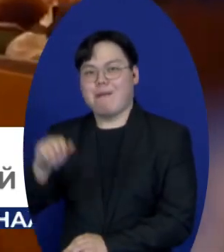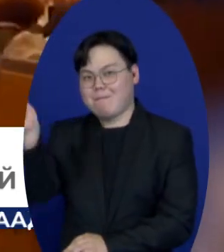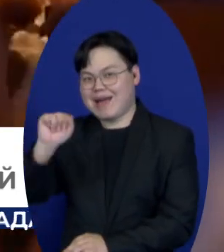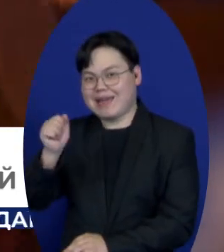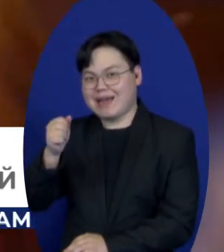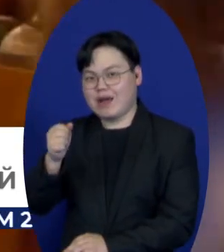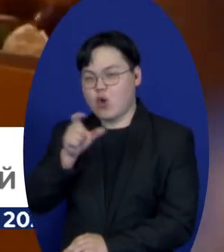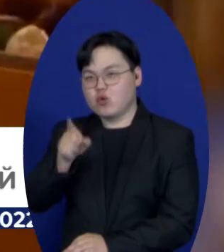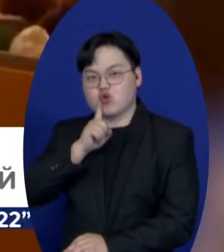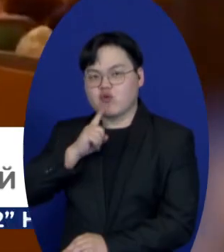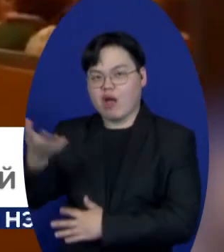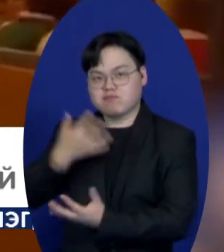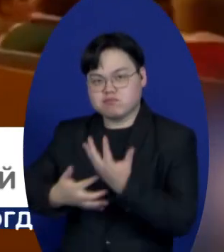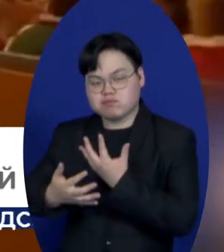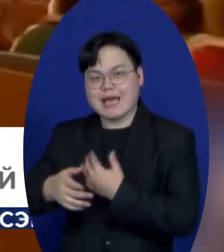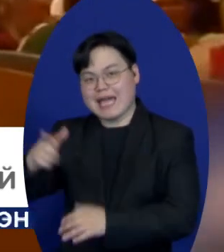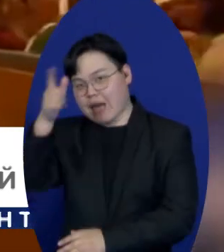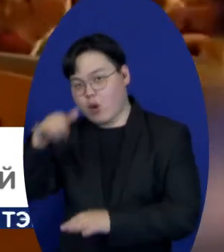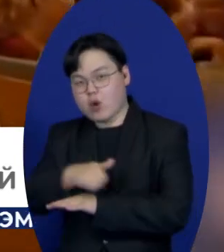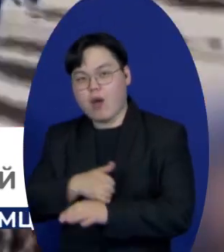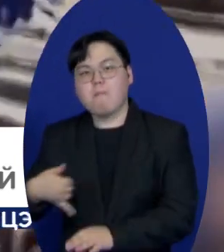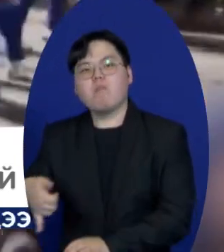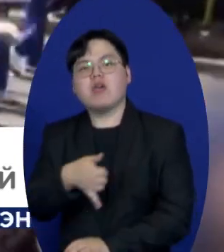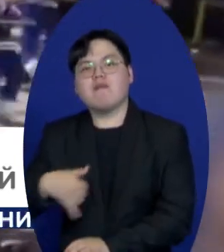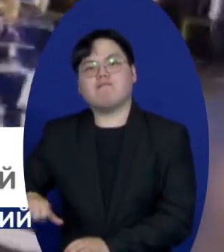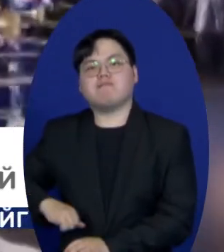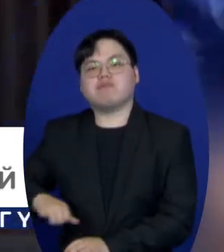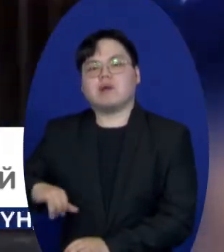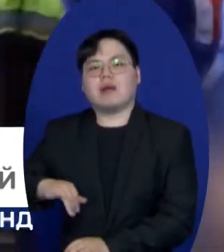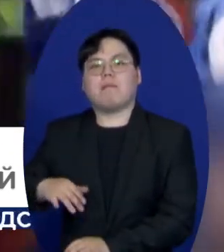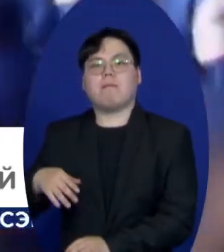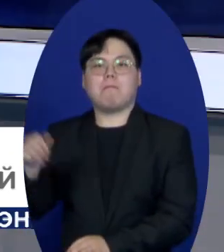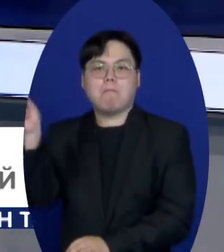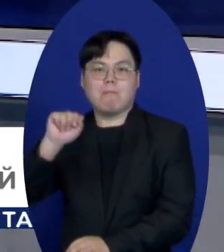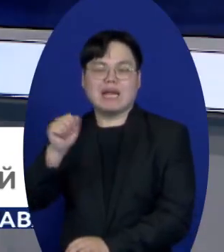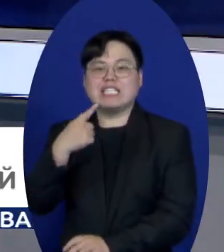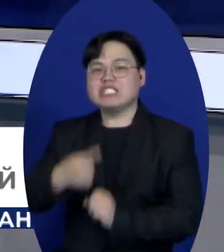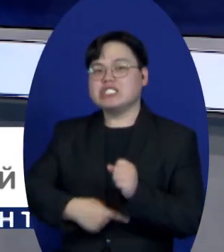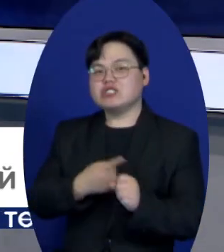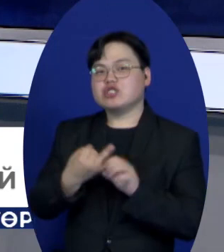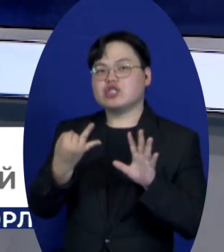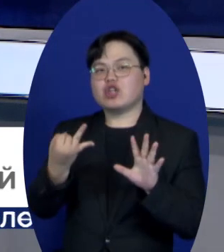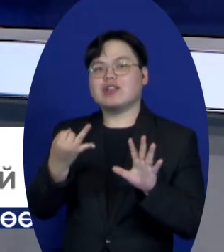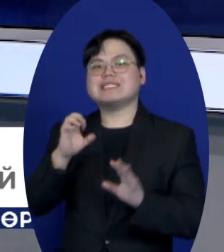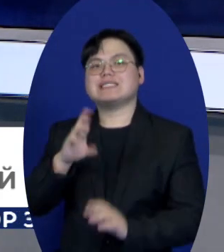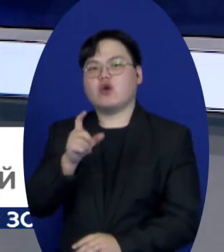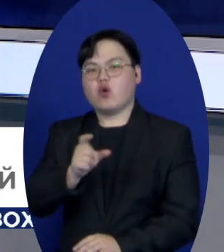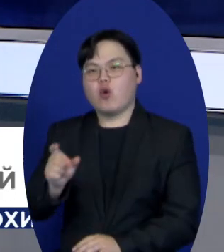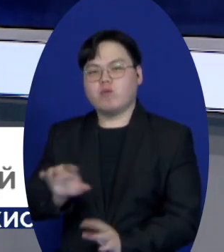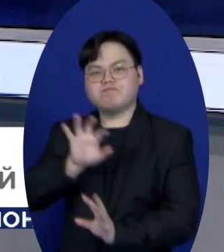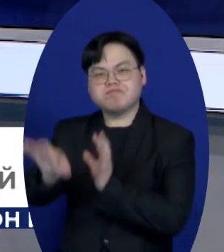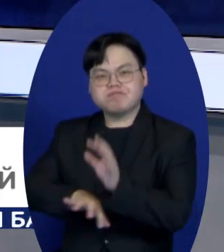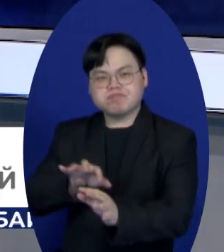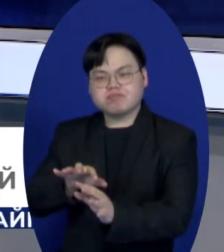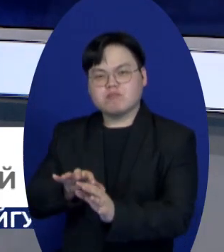юм судалгаа байна. За мөн Германы шар арены баяр. За Германы шар арены баярын хувьд бол жилдээ 7 сая гаруй жуулчин хүлээж авч за үүнээс дагсан